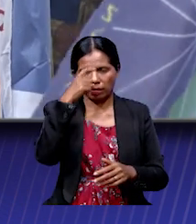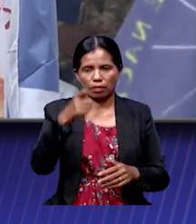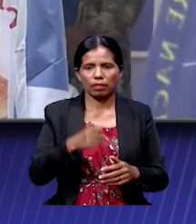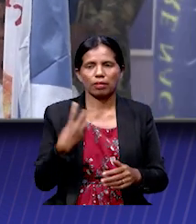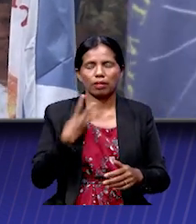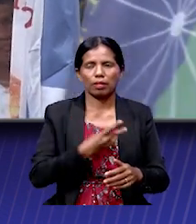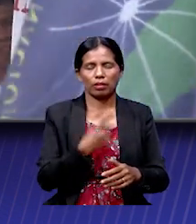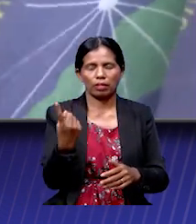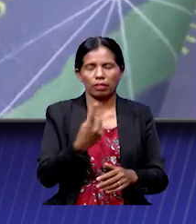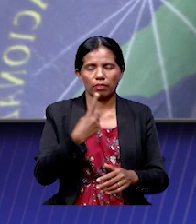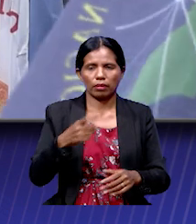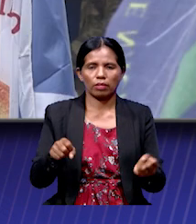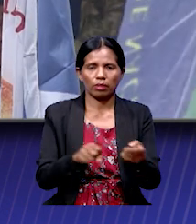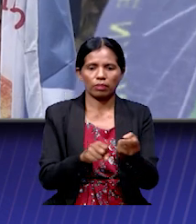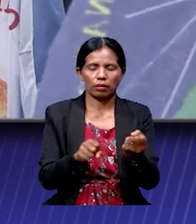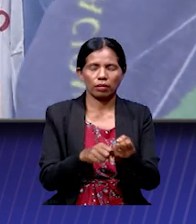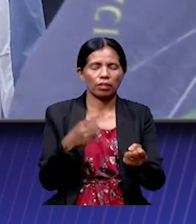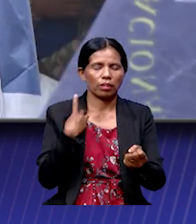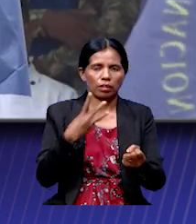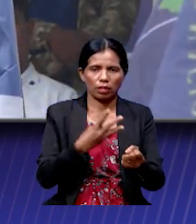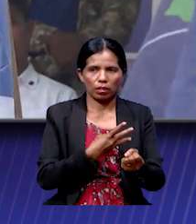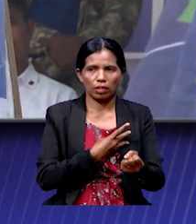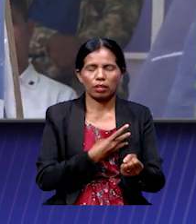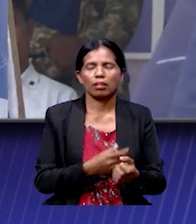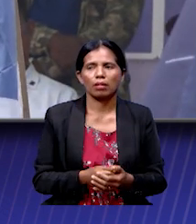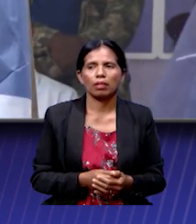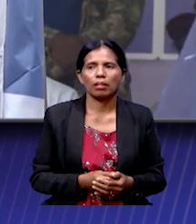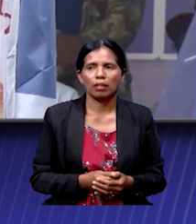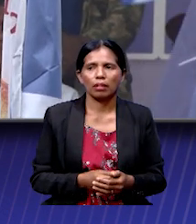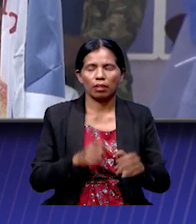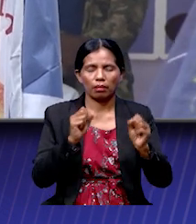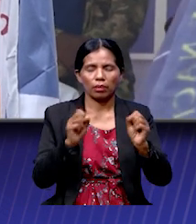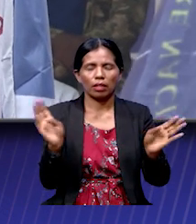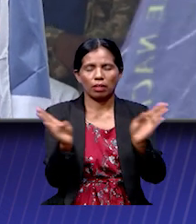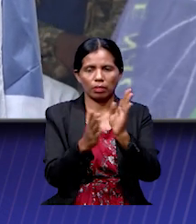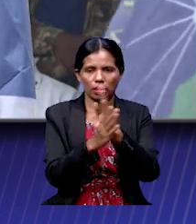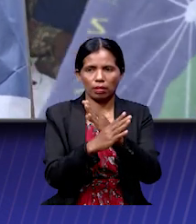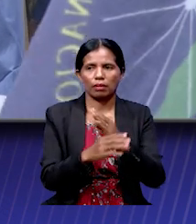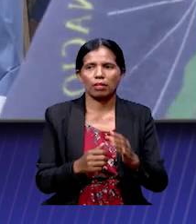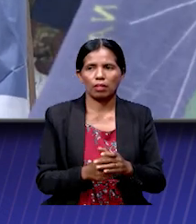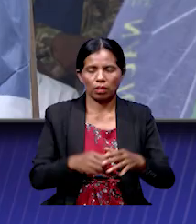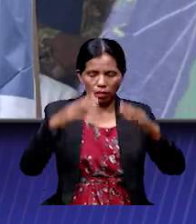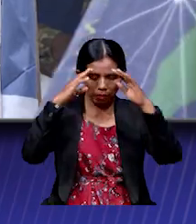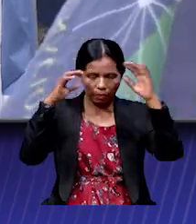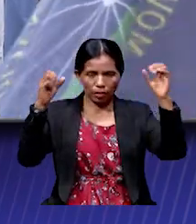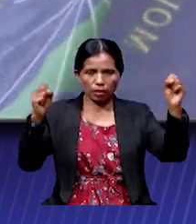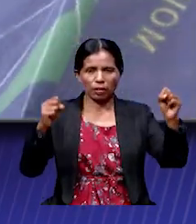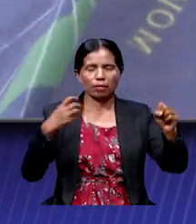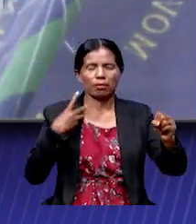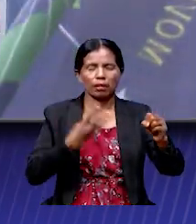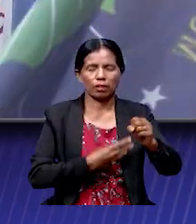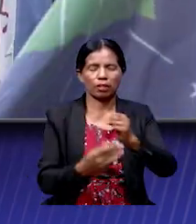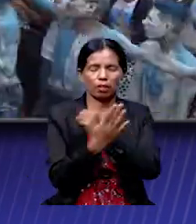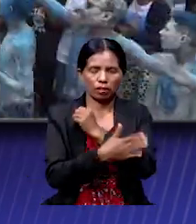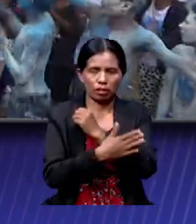Ita nafati suporta ita nia companheiro atu bele sai presidente ba ita nia nasaung ita